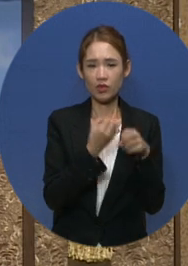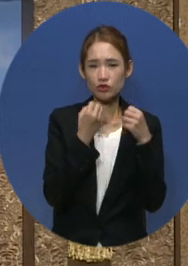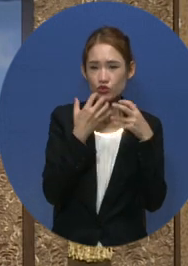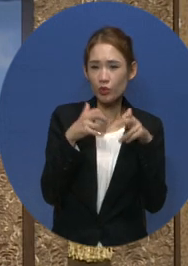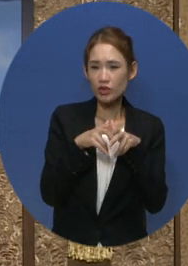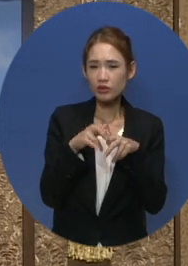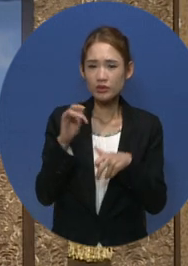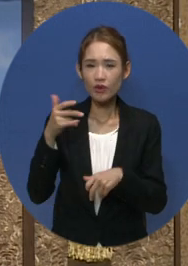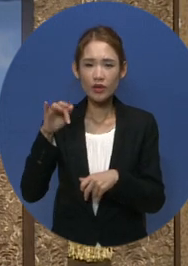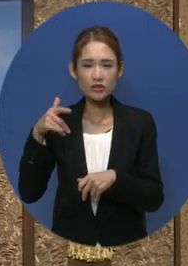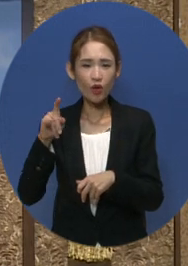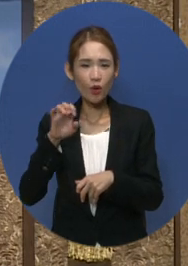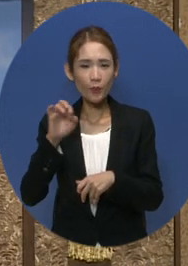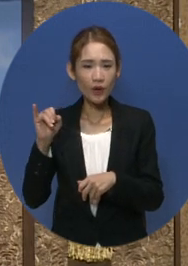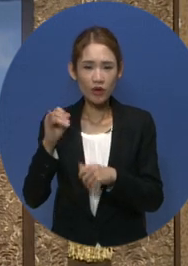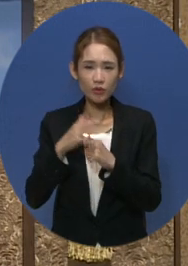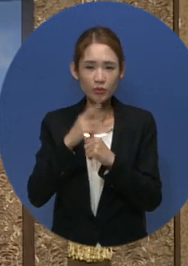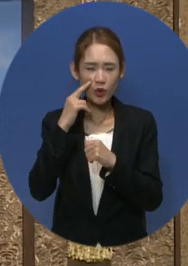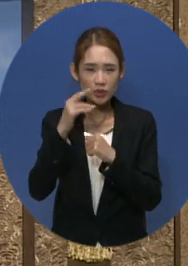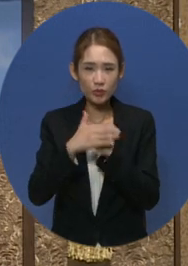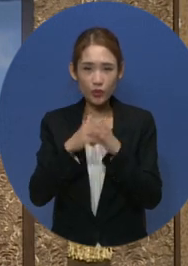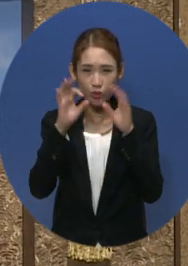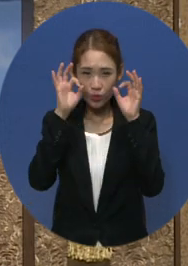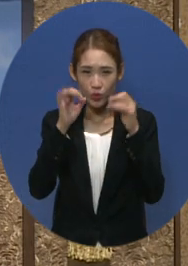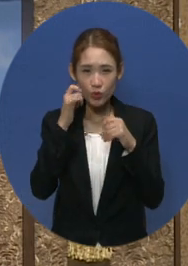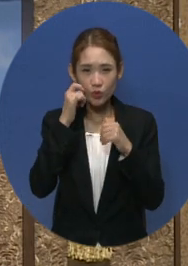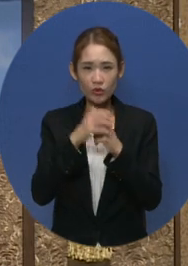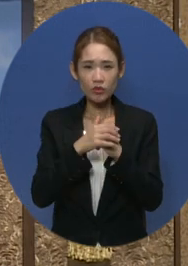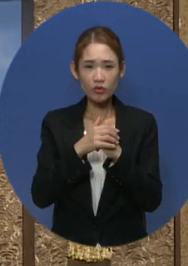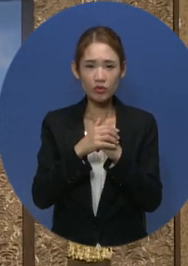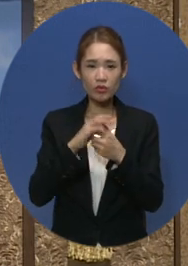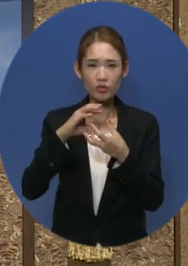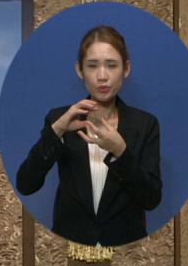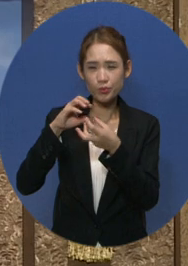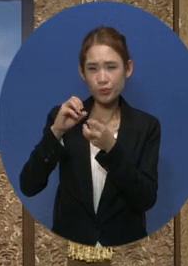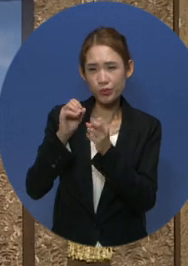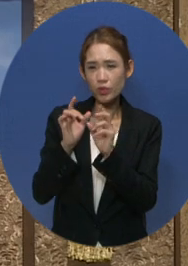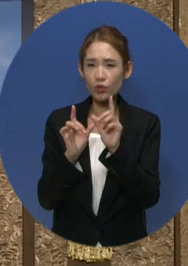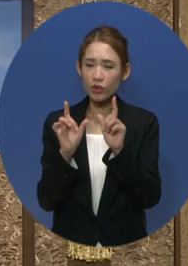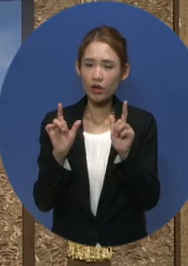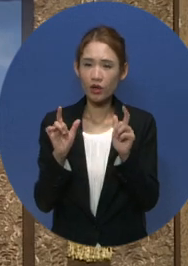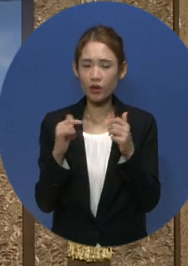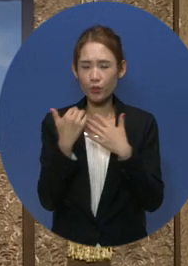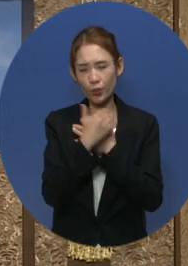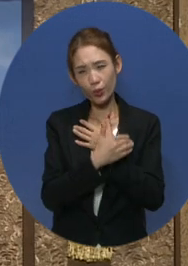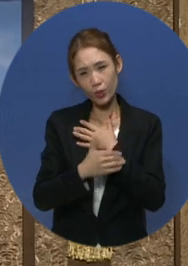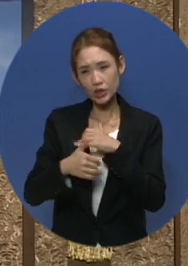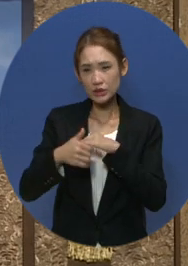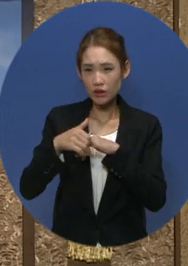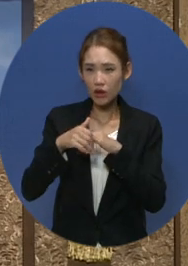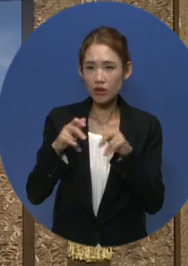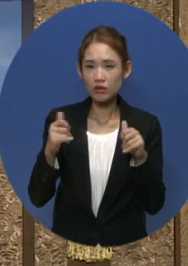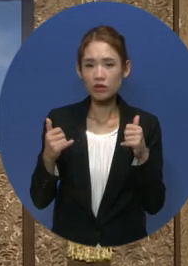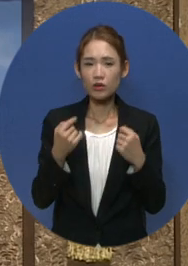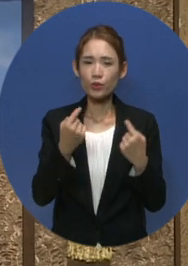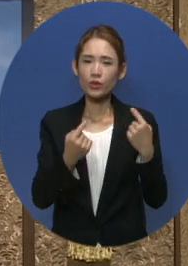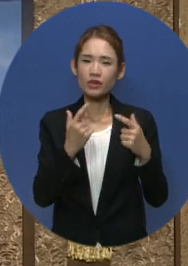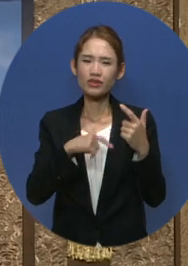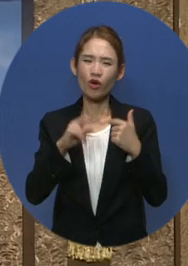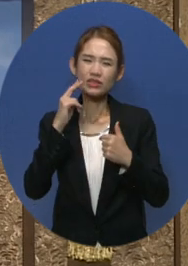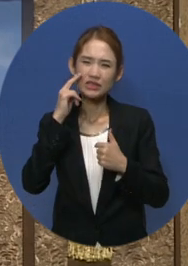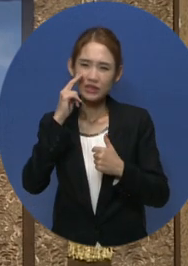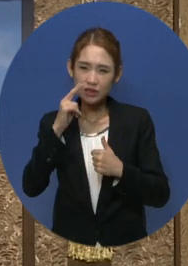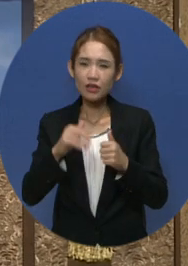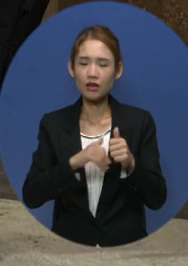중복장애 뭐 뇌성마비 뭐 심해가지고 뭐 보지도 못하고 뭐 뒤틀려 있고 막 이런 사람 있잖아요. 네. 그런 사람보다 더 심각한